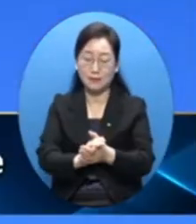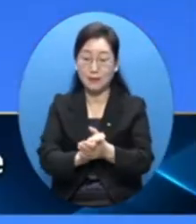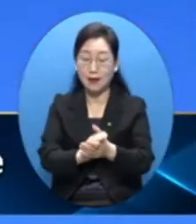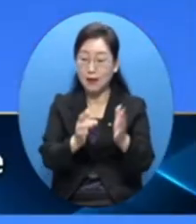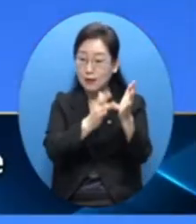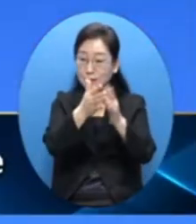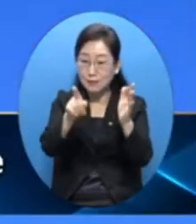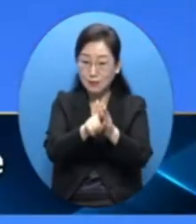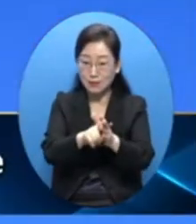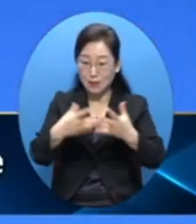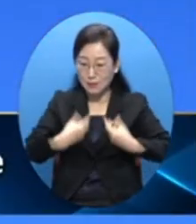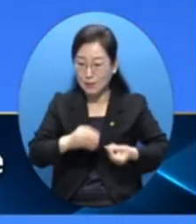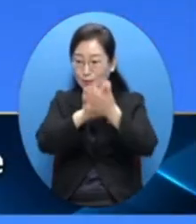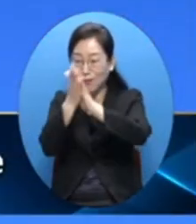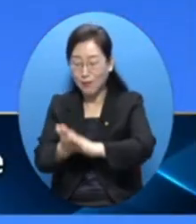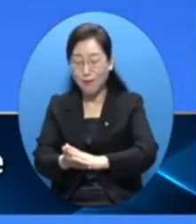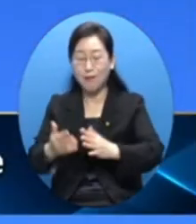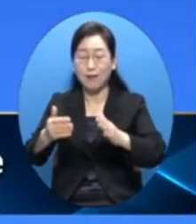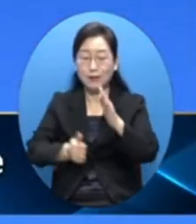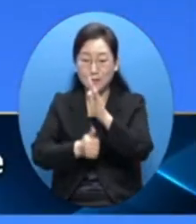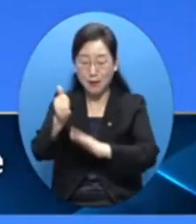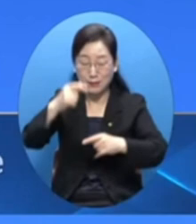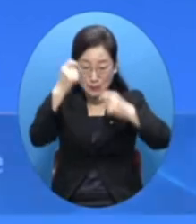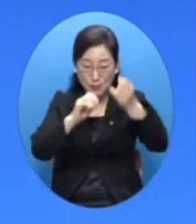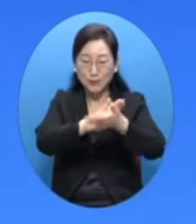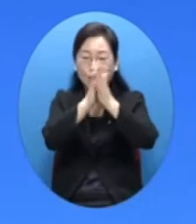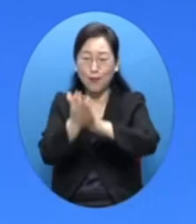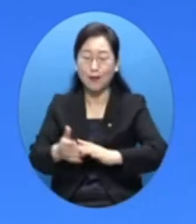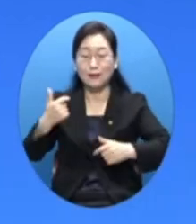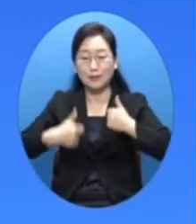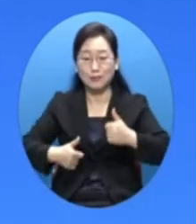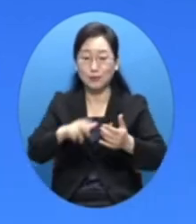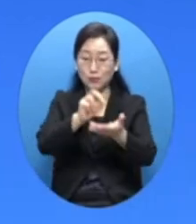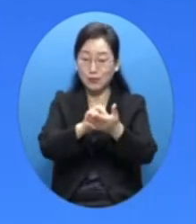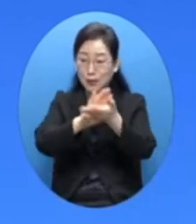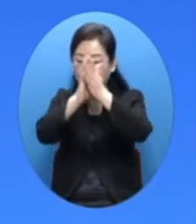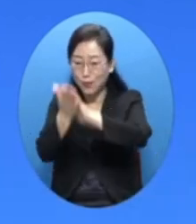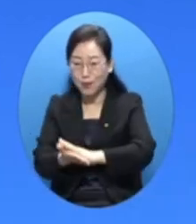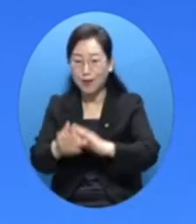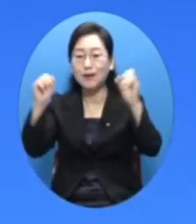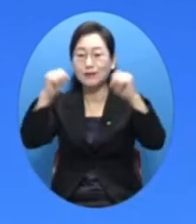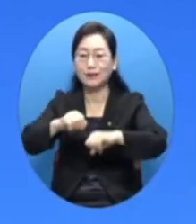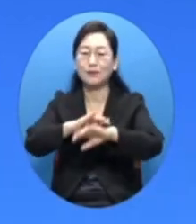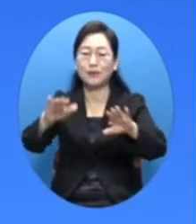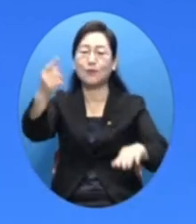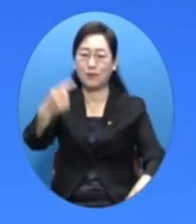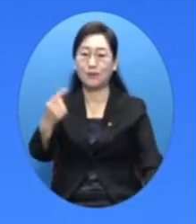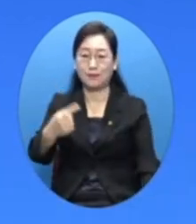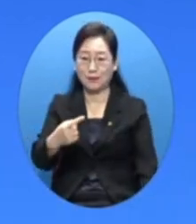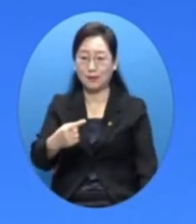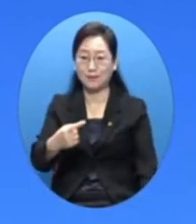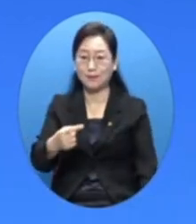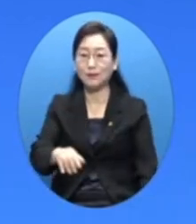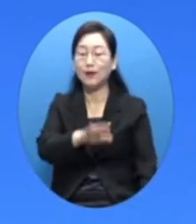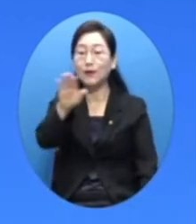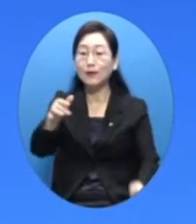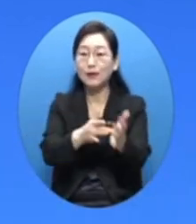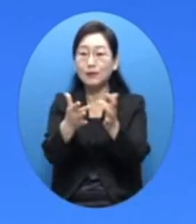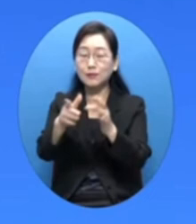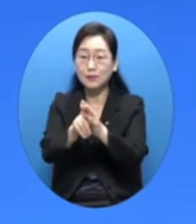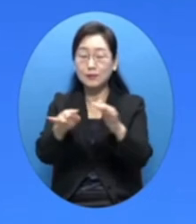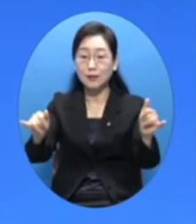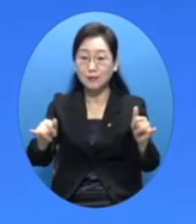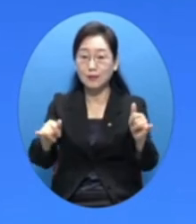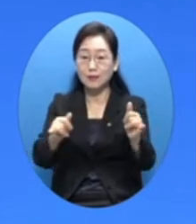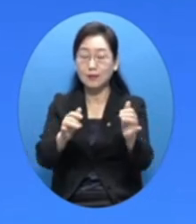되고 슬픔이 변하여 기쁨이 되고 문제가 변하여 우리에게 응답과 해결로 다가오게 되는 것입니다. 그러므로 우리 예수 믿는 사람들은